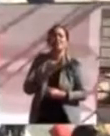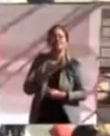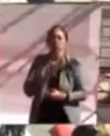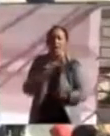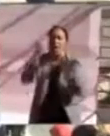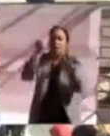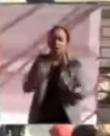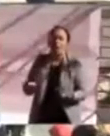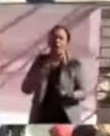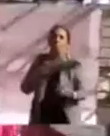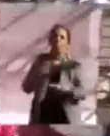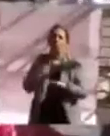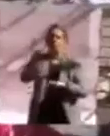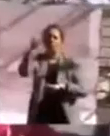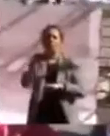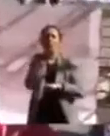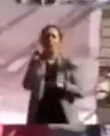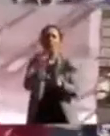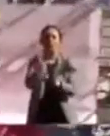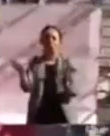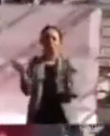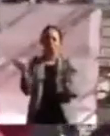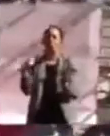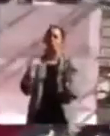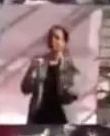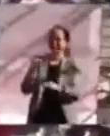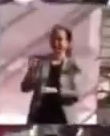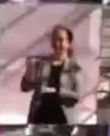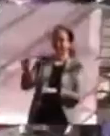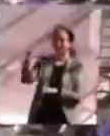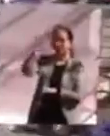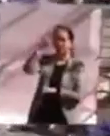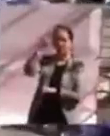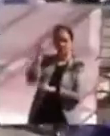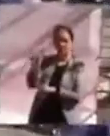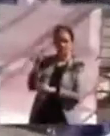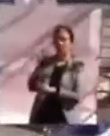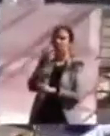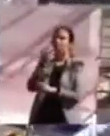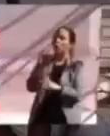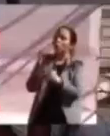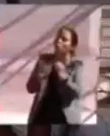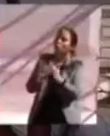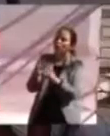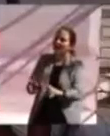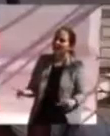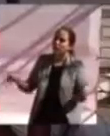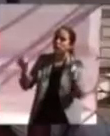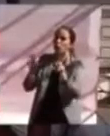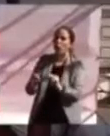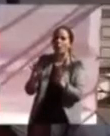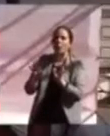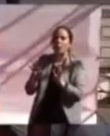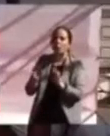stiamo chiedendo e cioè vogliamo ricostruire un patto di cittadinanza vero